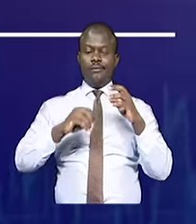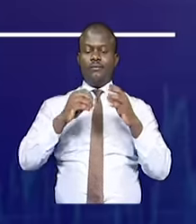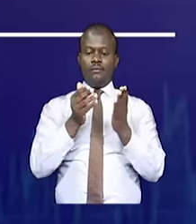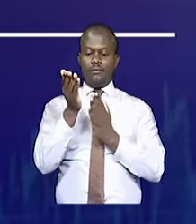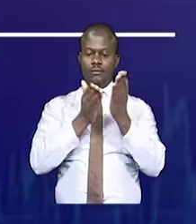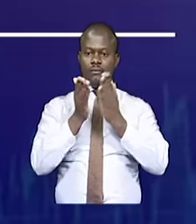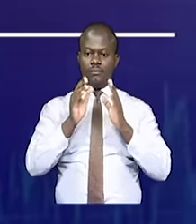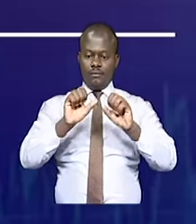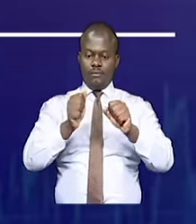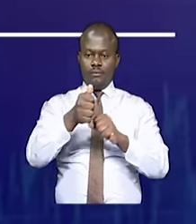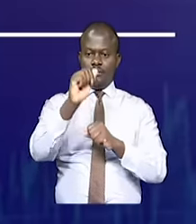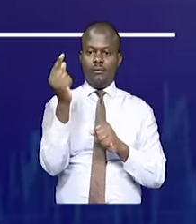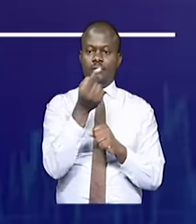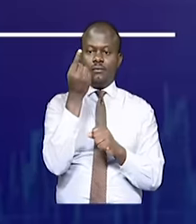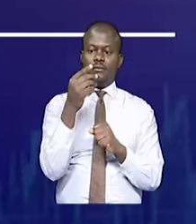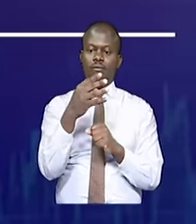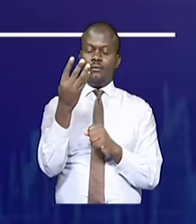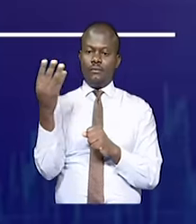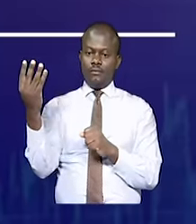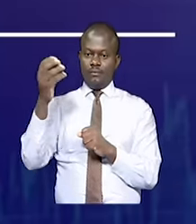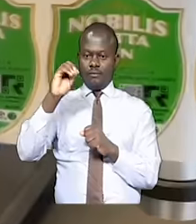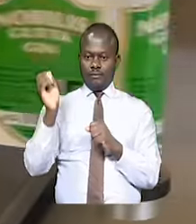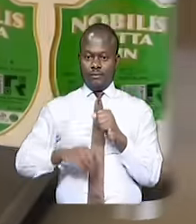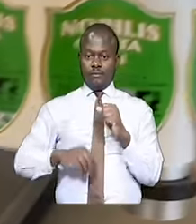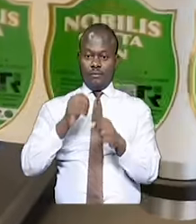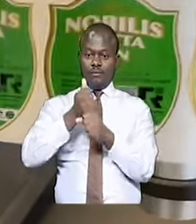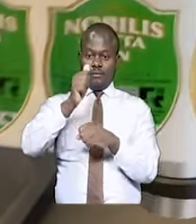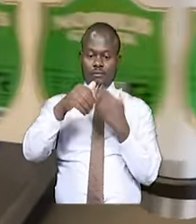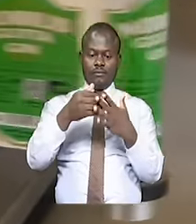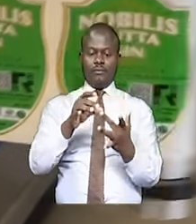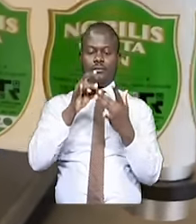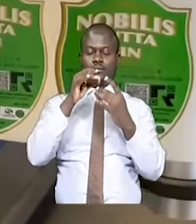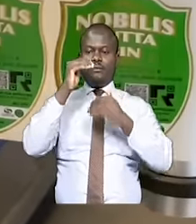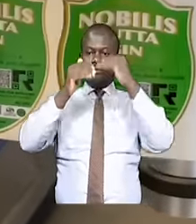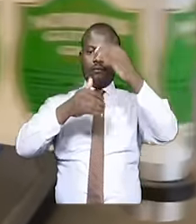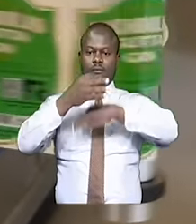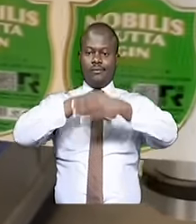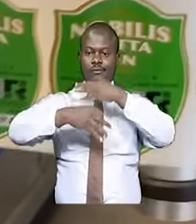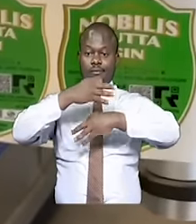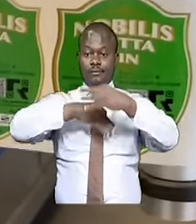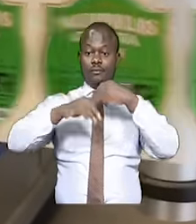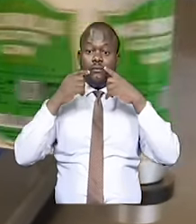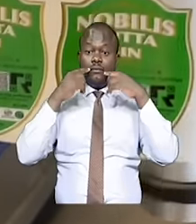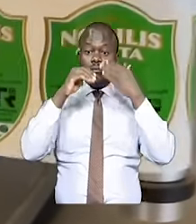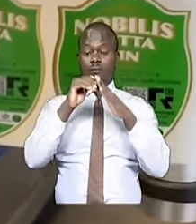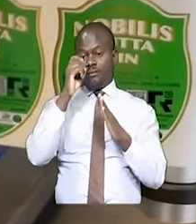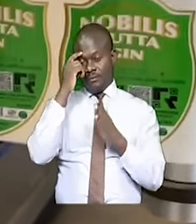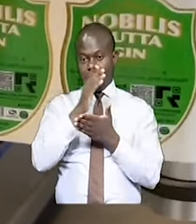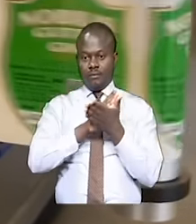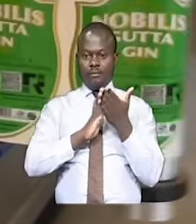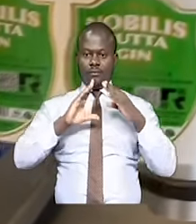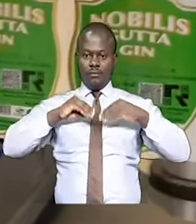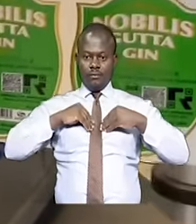serivisi rukwiharira igipimo cya 44%. Abikorera by'umwihariko abo mu rwego rw'inganda bavuga ko kuba leta igira bimwe yigomwa